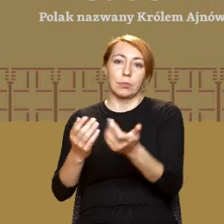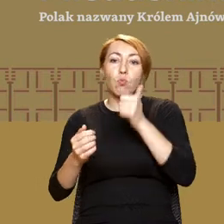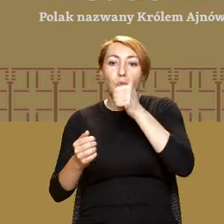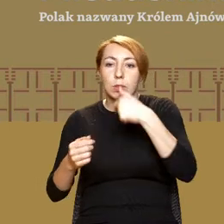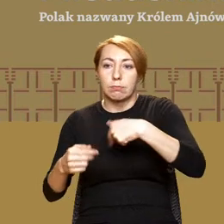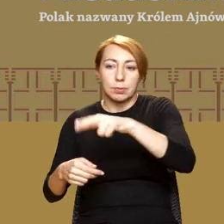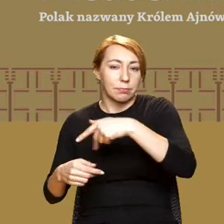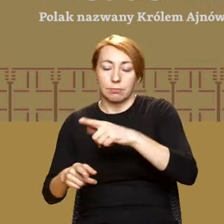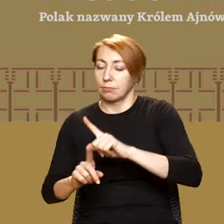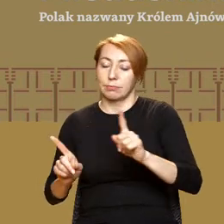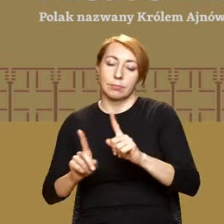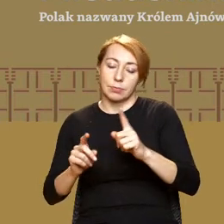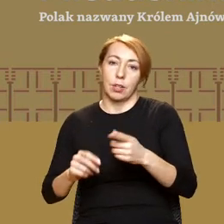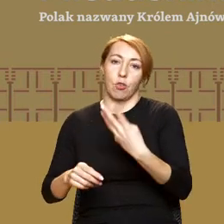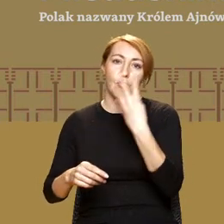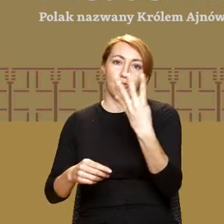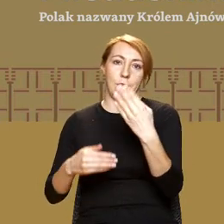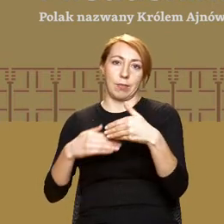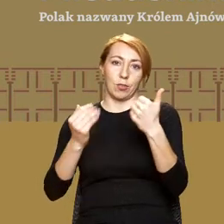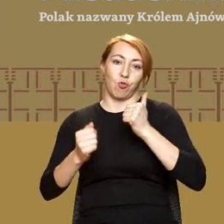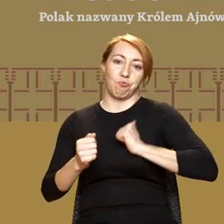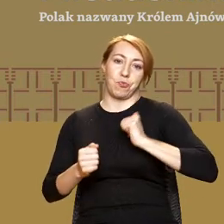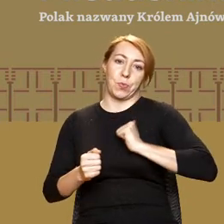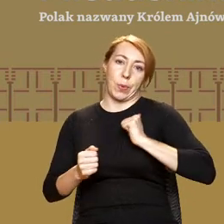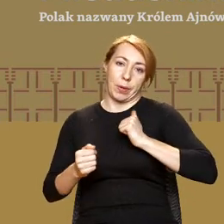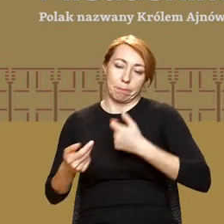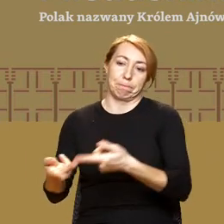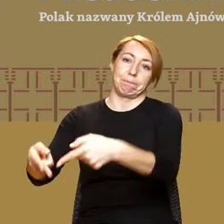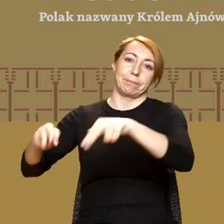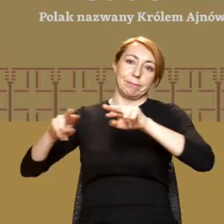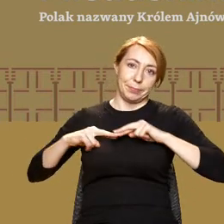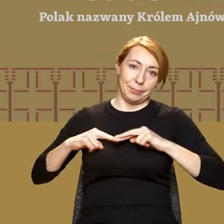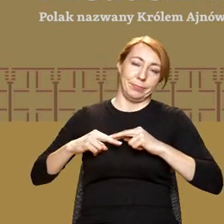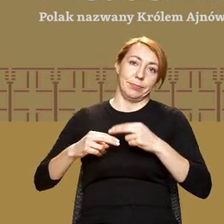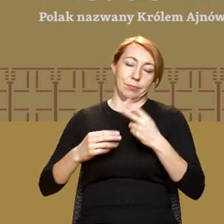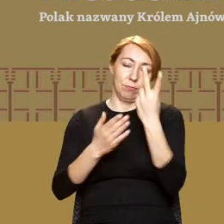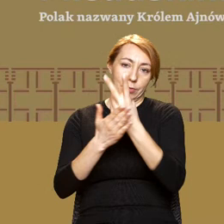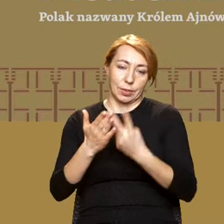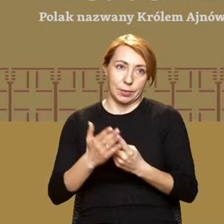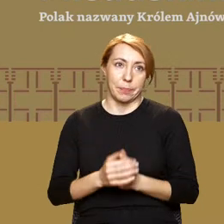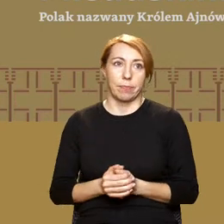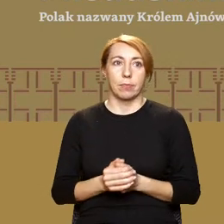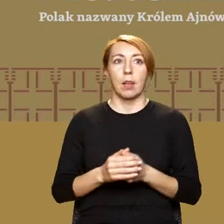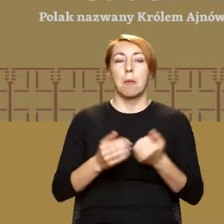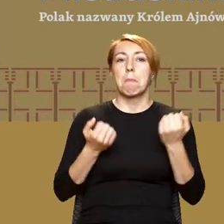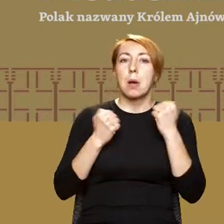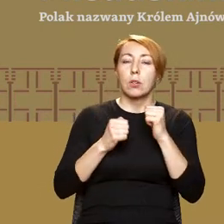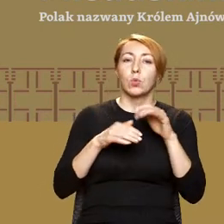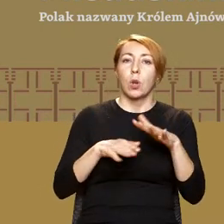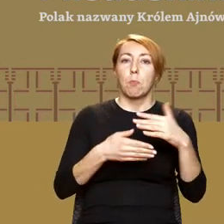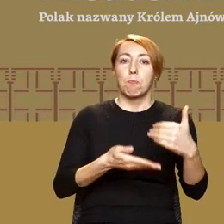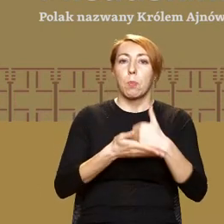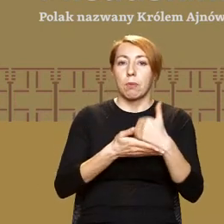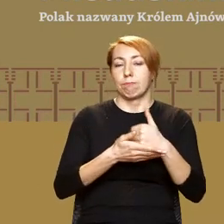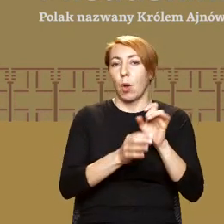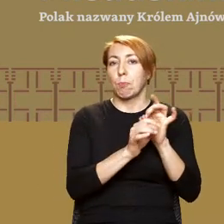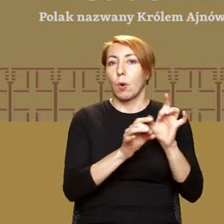tak to wyglądało. Bardzo tutaj pomocną dłoń wyciągnęli do mnie